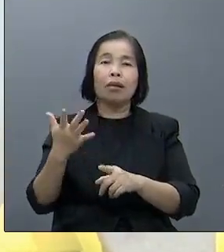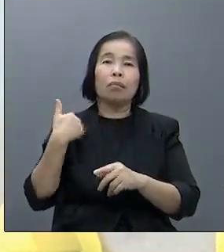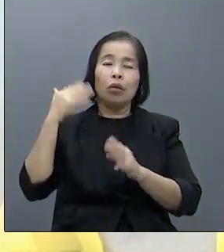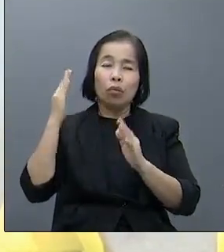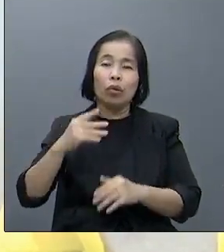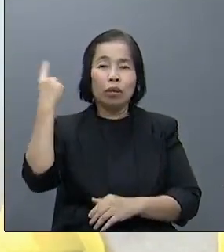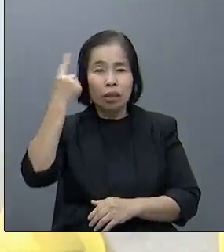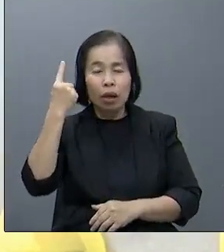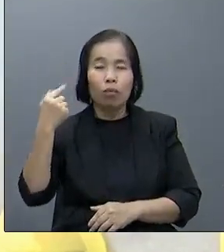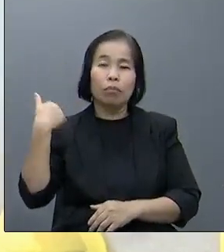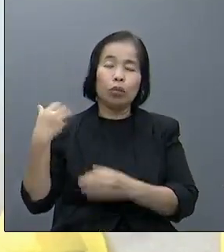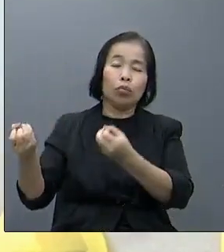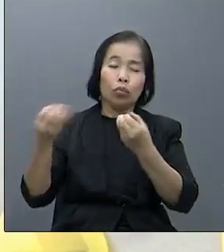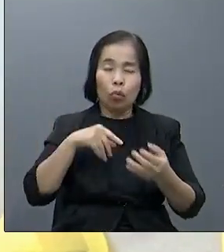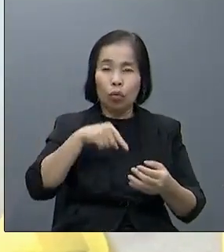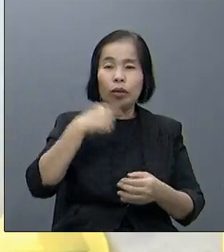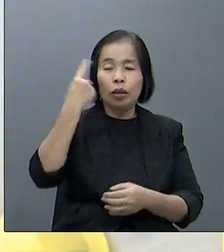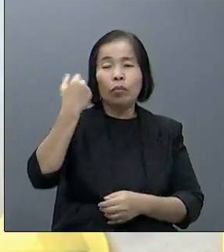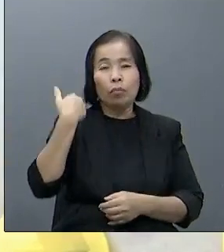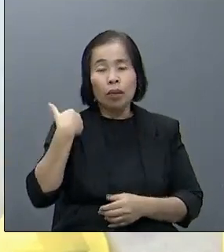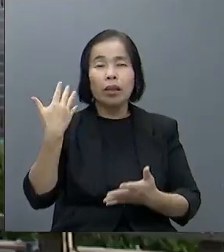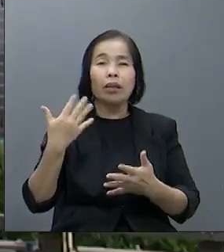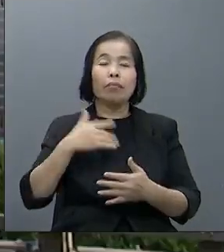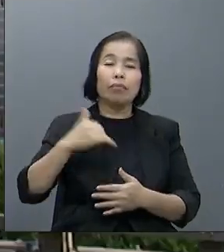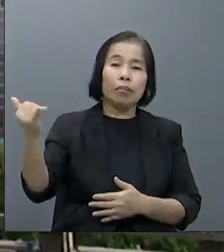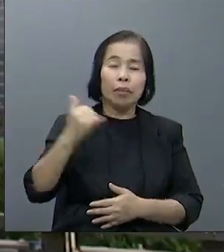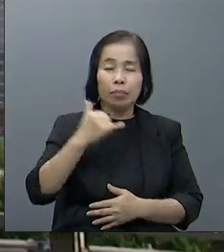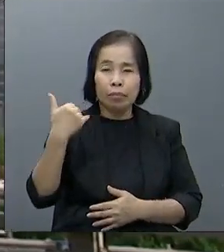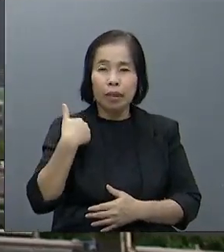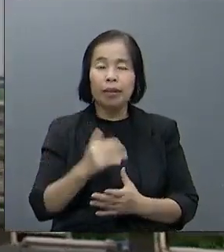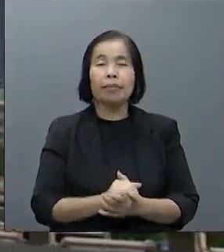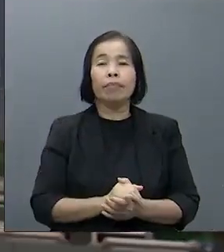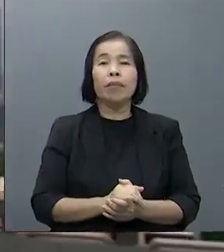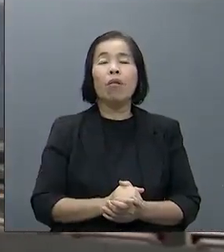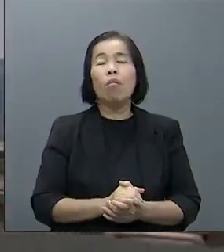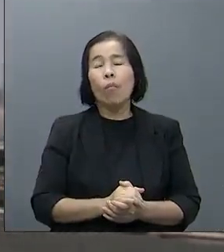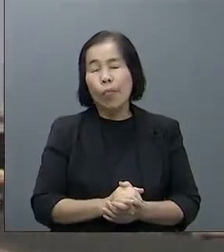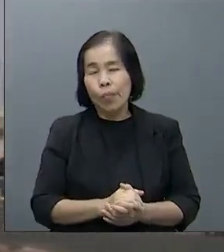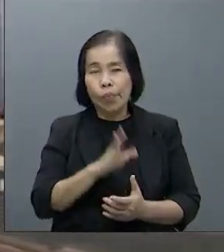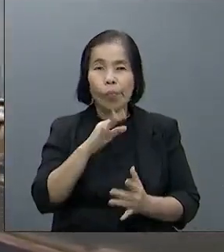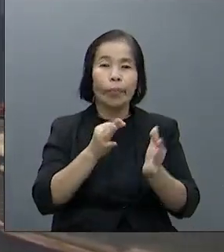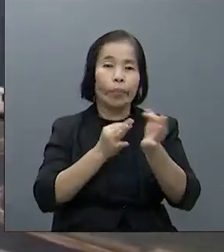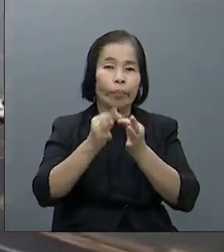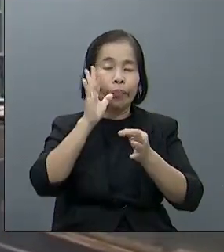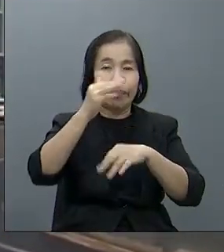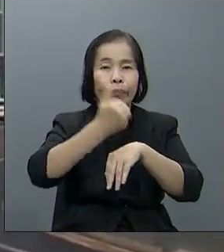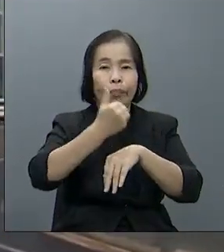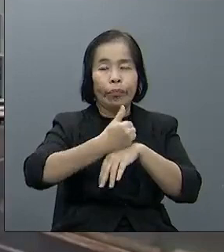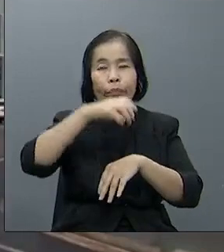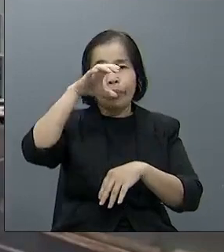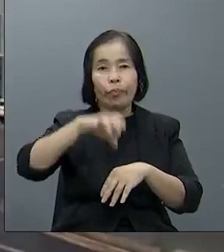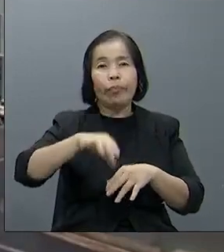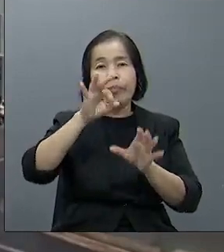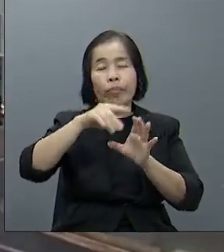ของเข้าอะไรงี้โอเคี่คงเคยจำจำได้คงเล่าให้พวกท่านฟังแล้วค่ะนี่เป็นคำให้สัมภาษณ์ของผู้ว่าการทปทตั้งแต่วัน